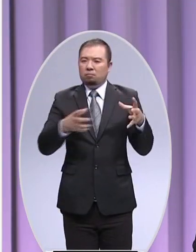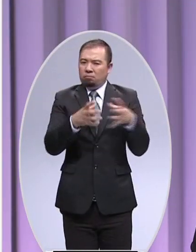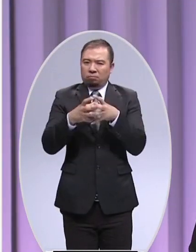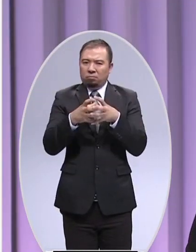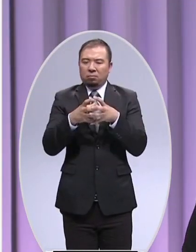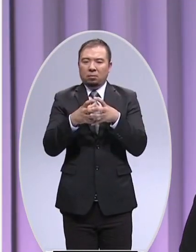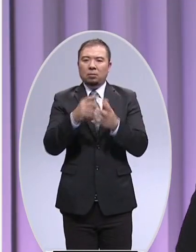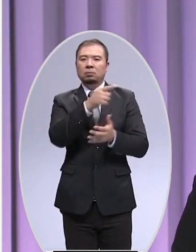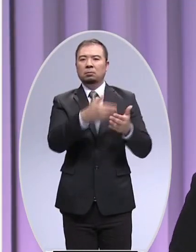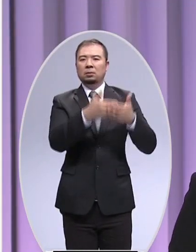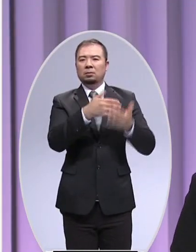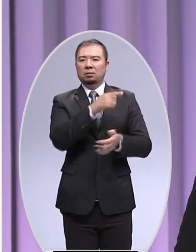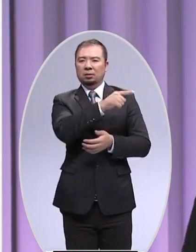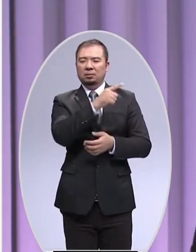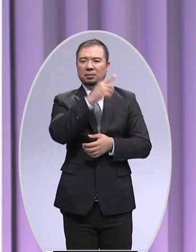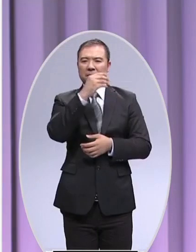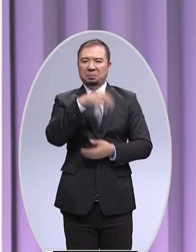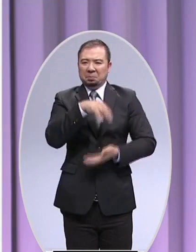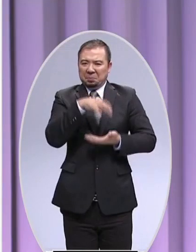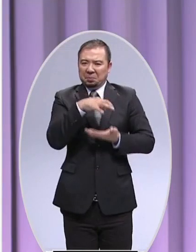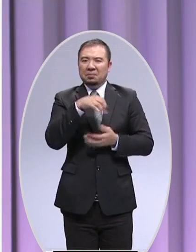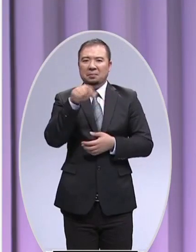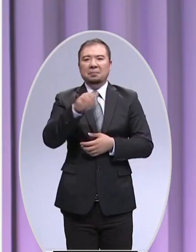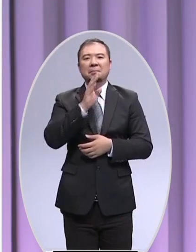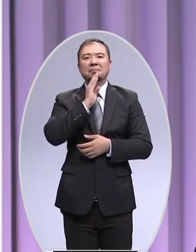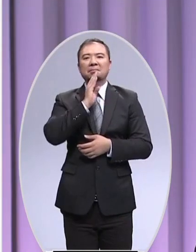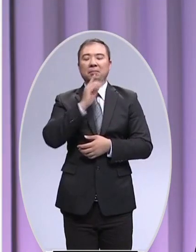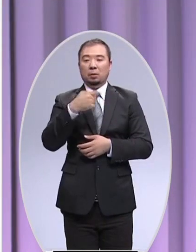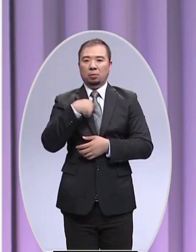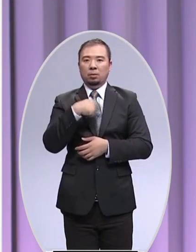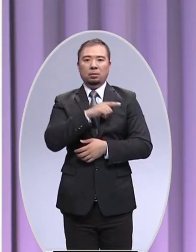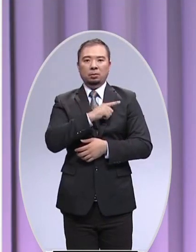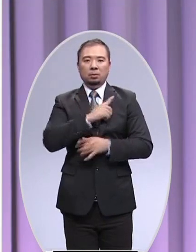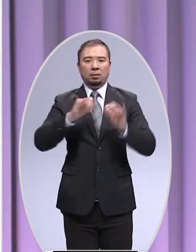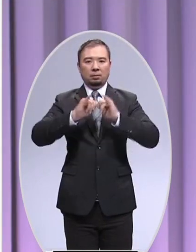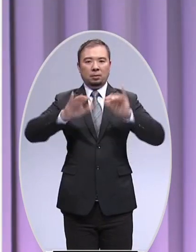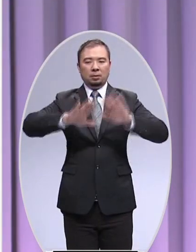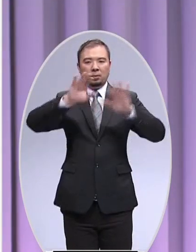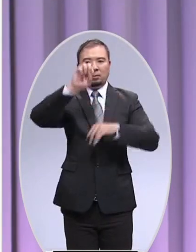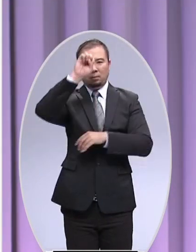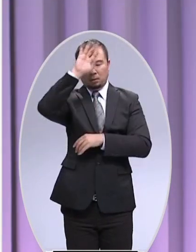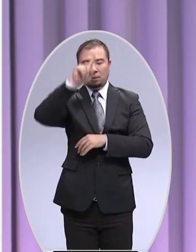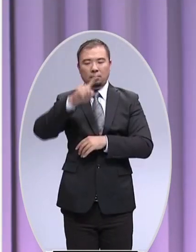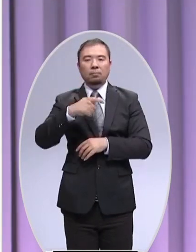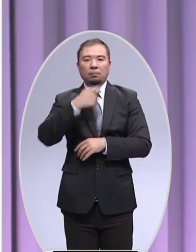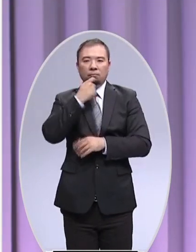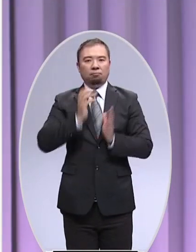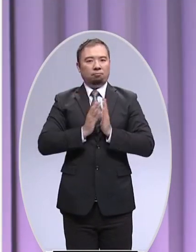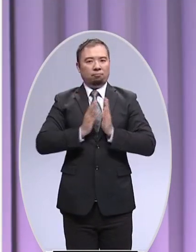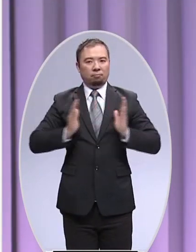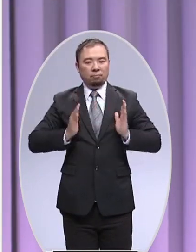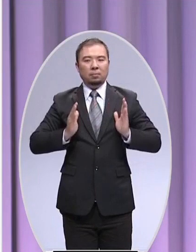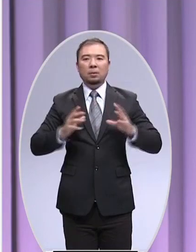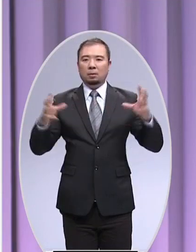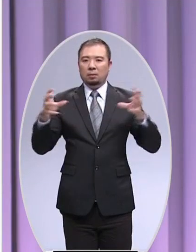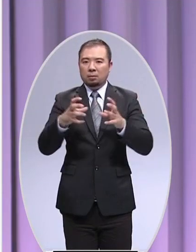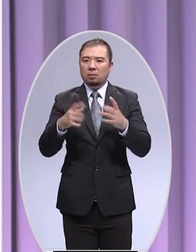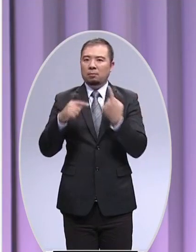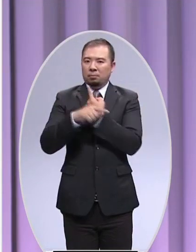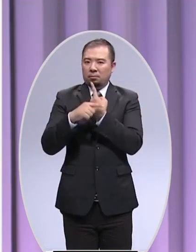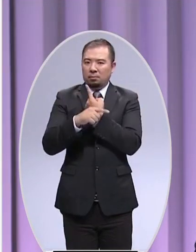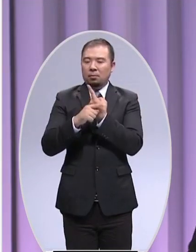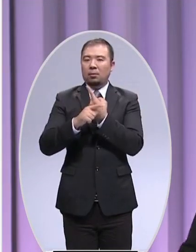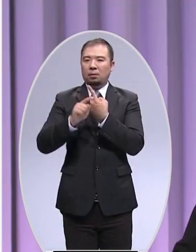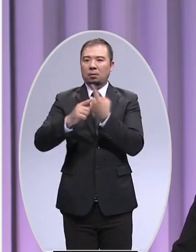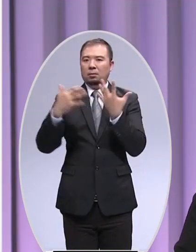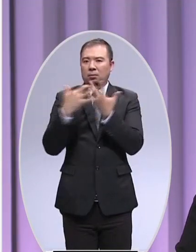起。那我们执政的团队有诚意跟大家来沟通，让我们共同面对红色渗